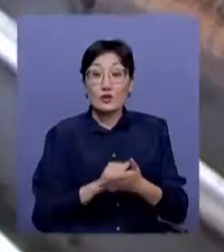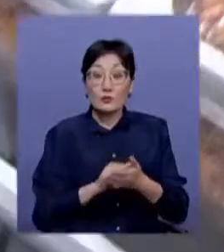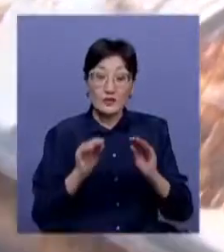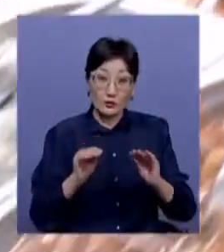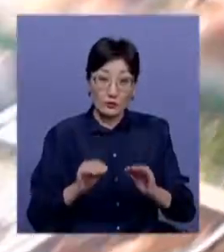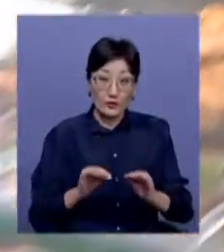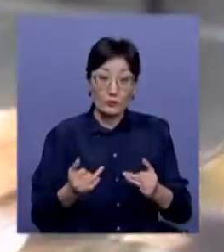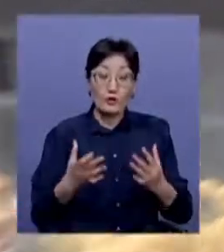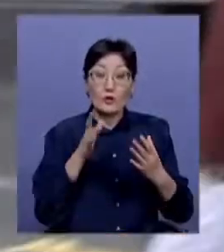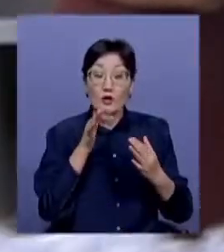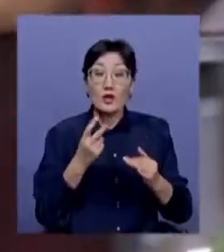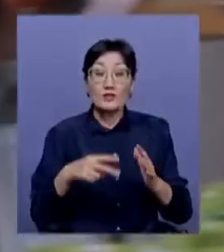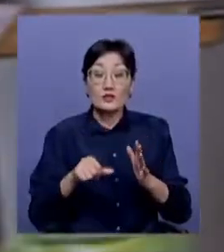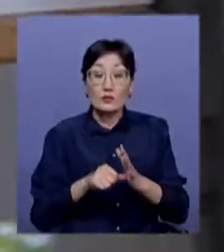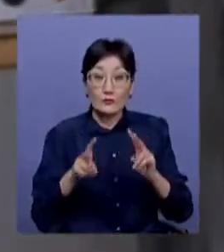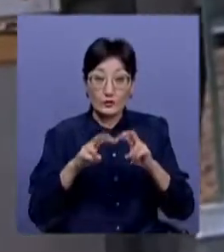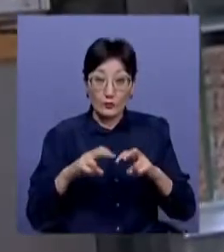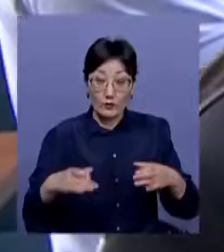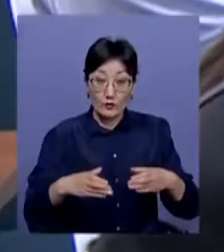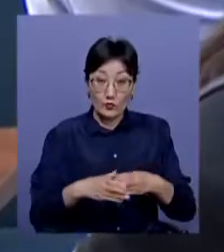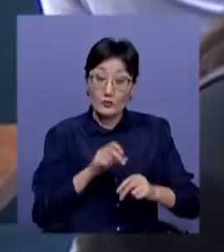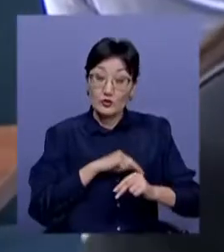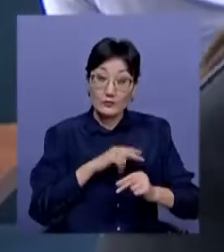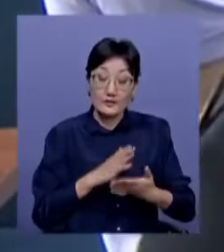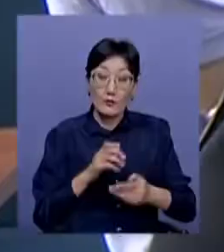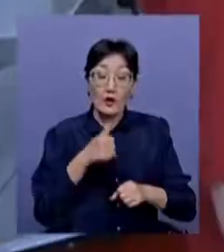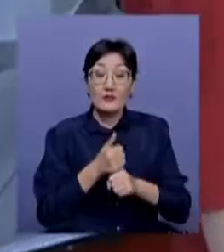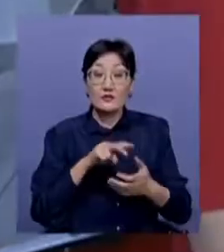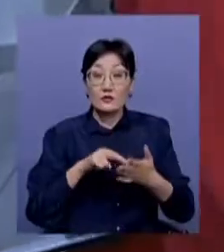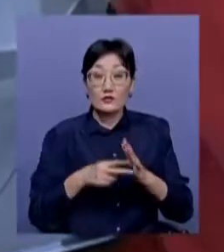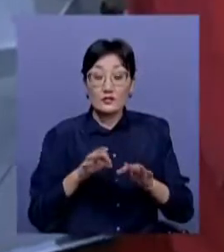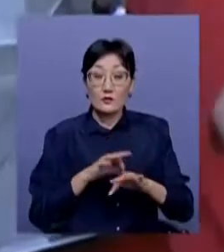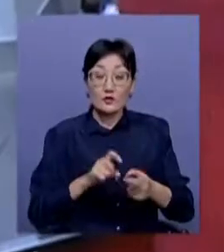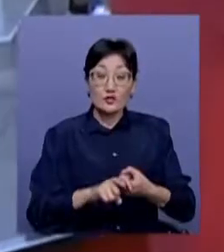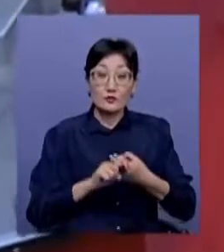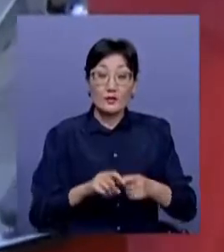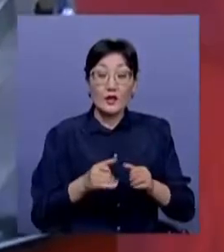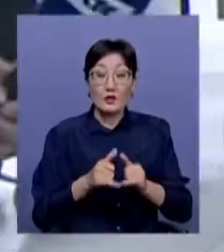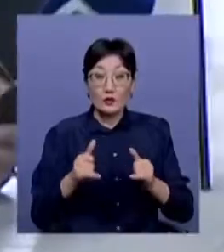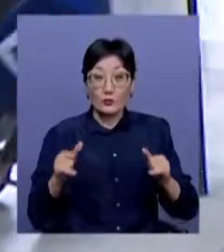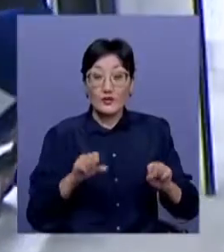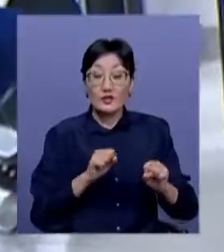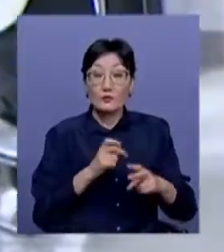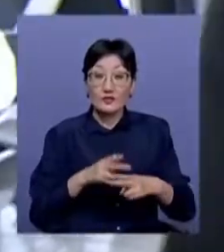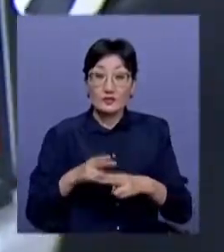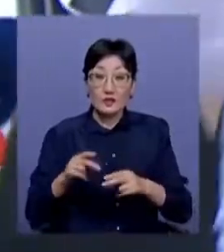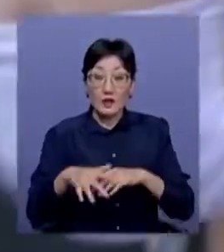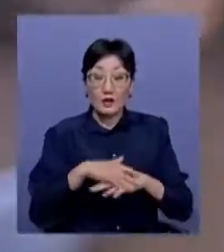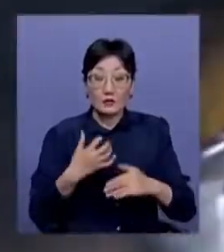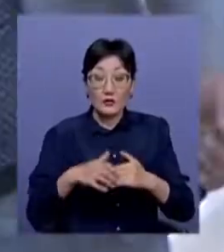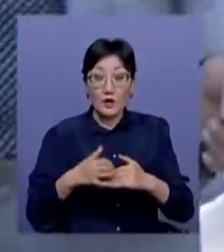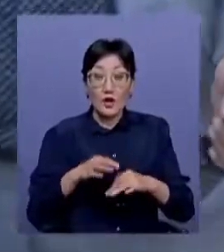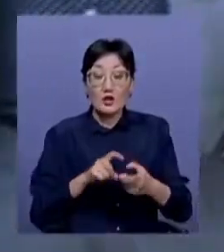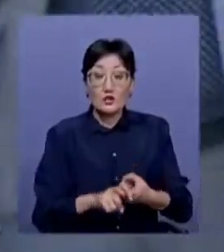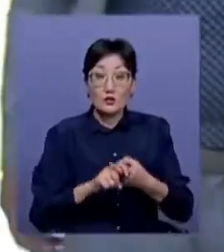толтырылған. Бүгінгі таңда 26 мониторинг топ құрылған. Басты мақсат коронавирус инфекциясының кең таралуы жол бермей, халық арасында